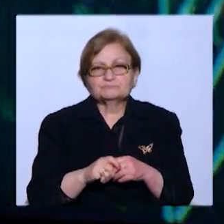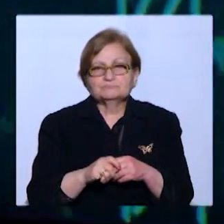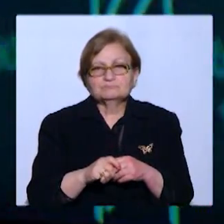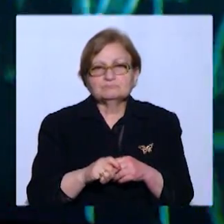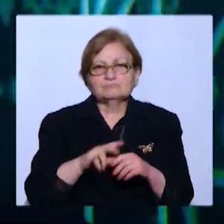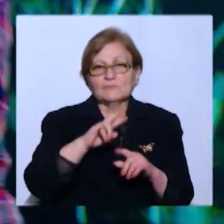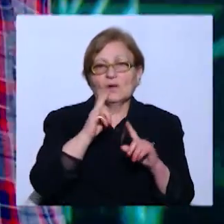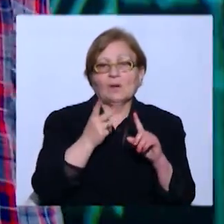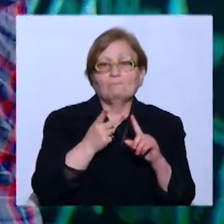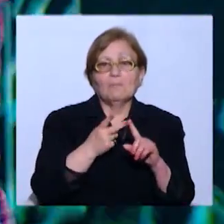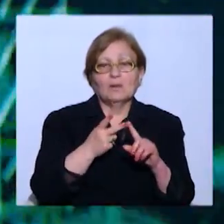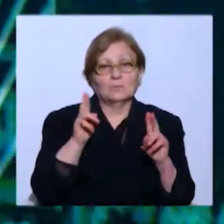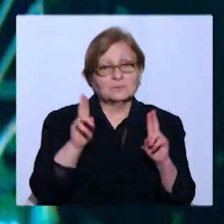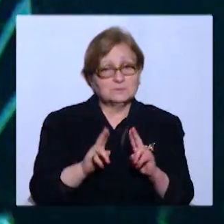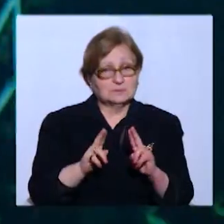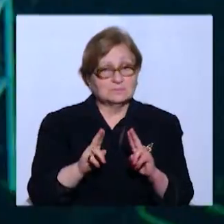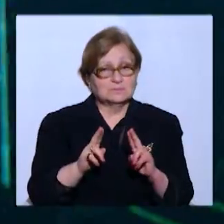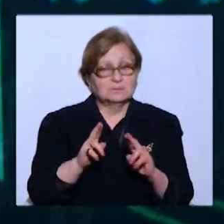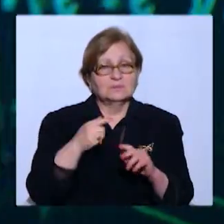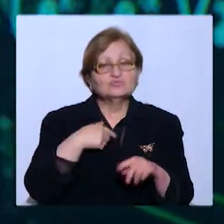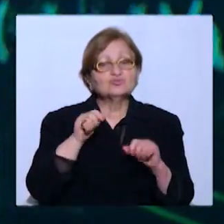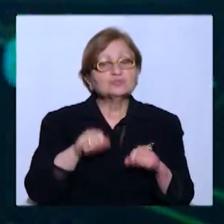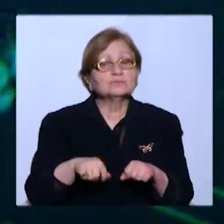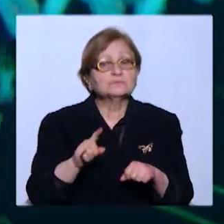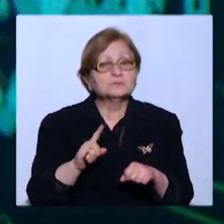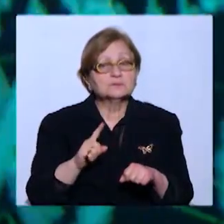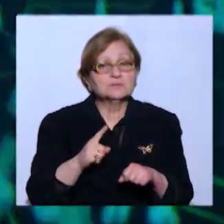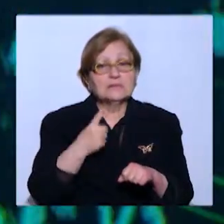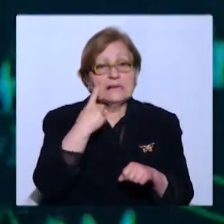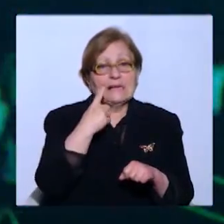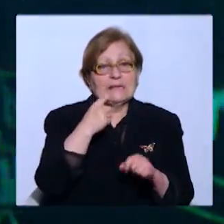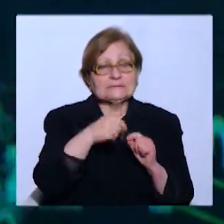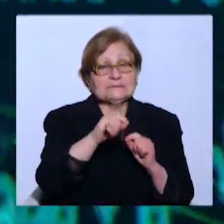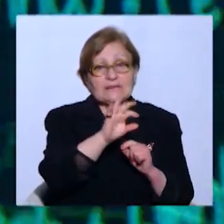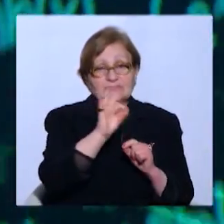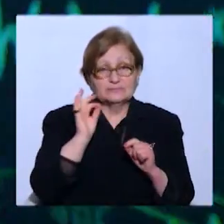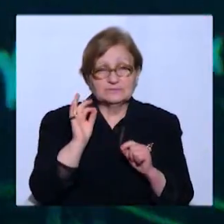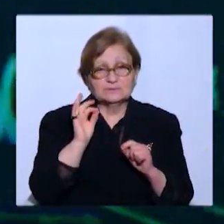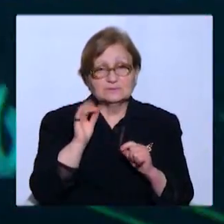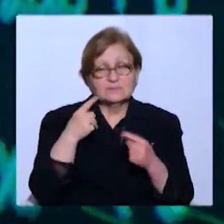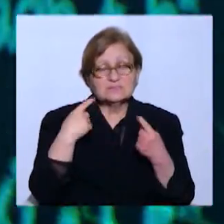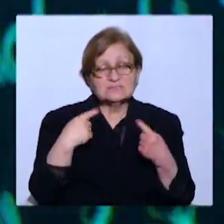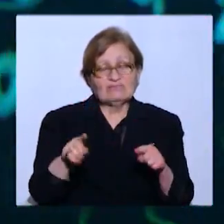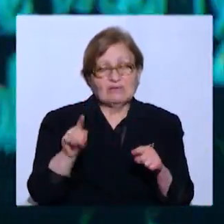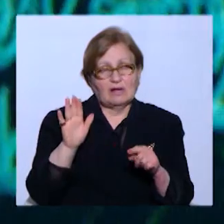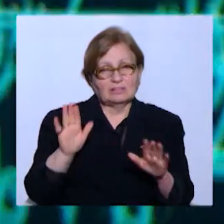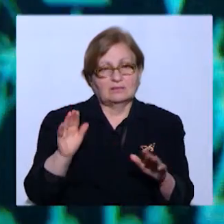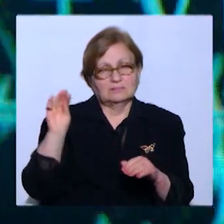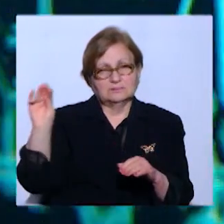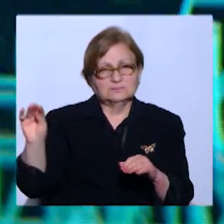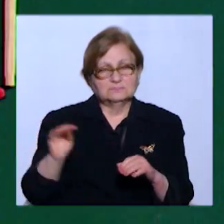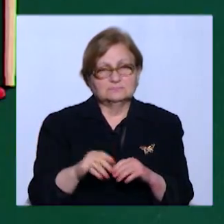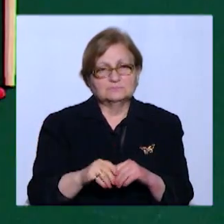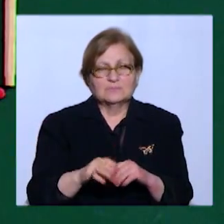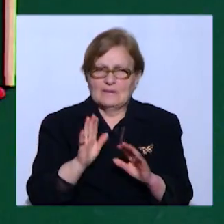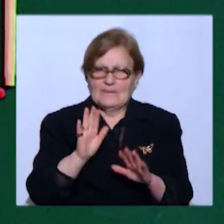ახლა მეორე წესი გავიხსენოთ. ჩვენ კიდევ შეგვიძლია რომ ერთი ღერი ავიღოთ და სხვაგან მივაკრათ.